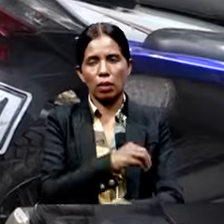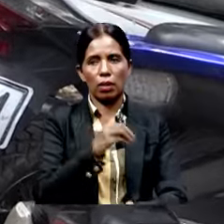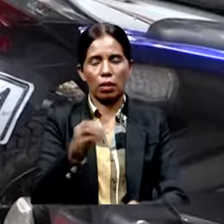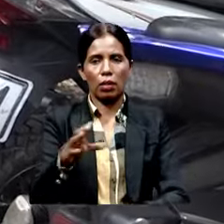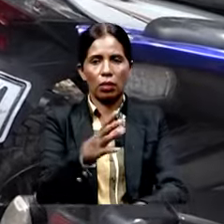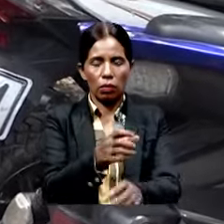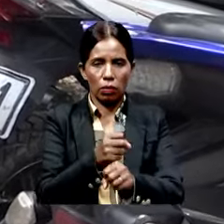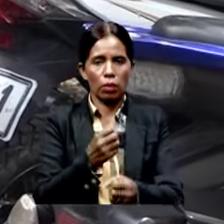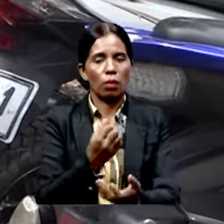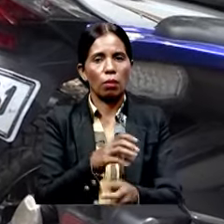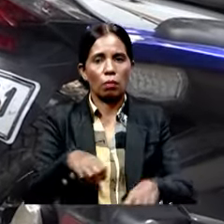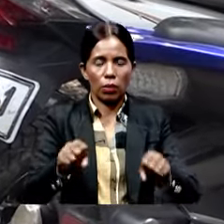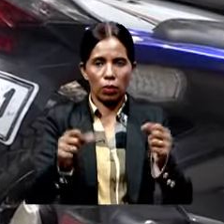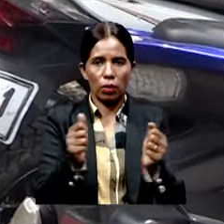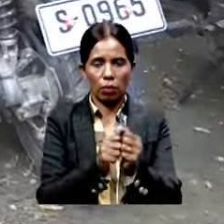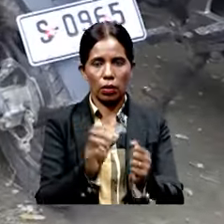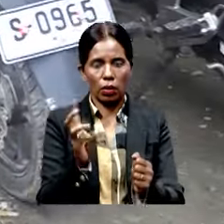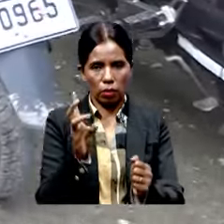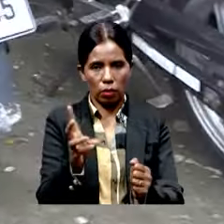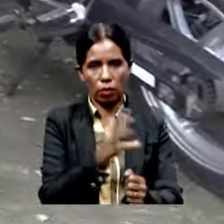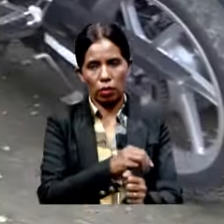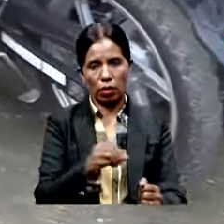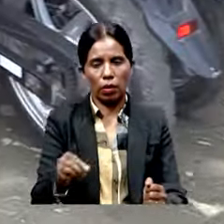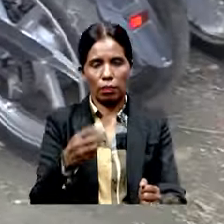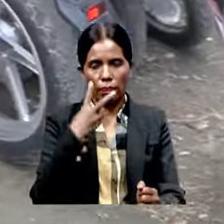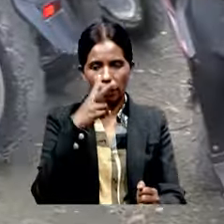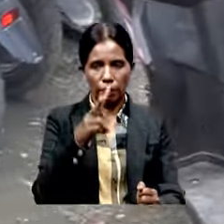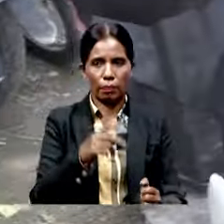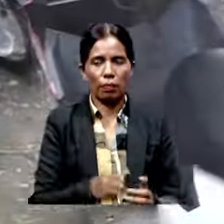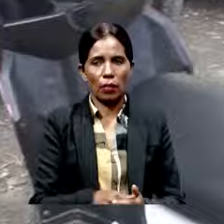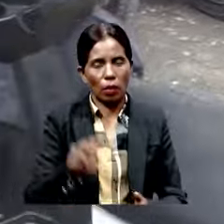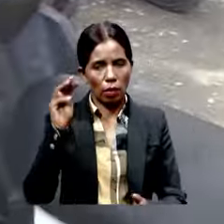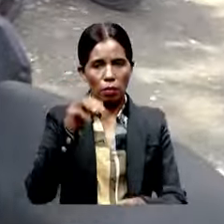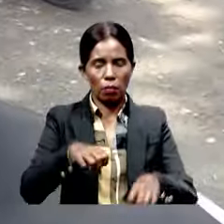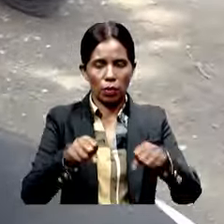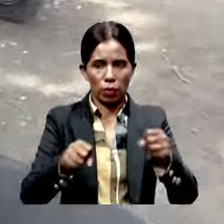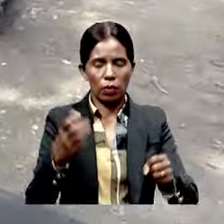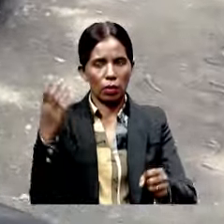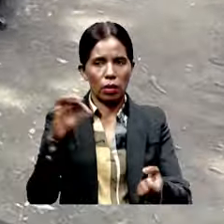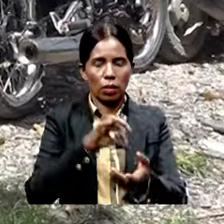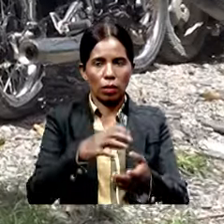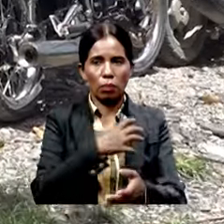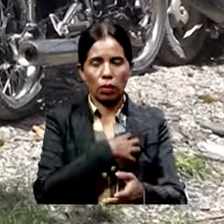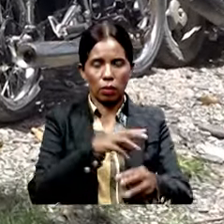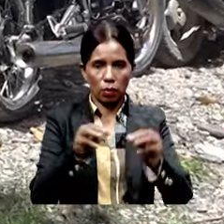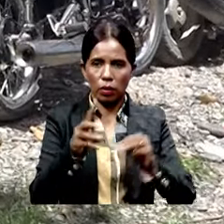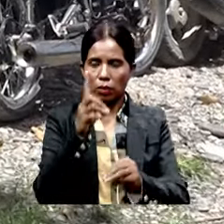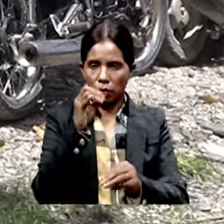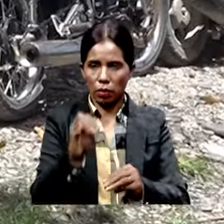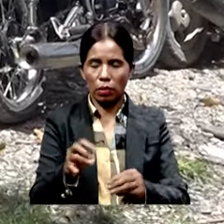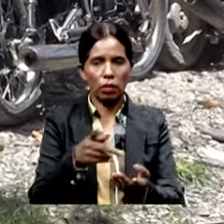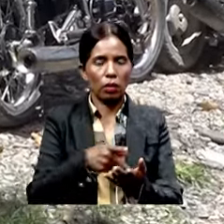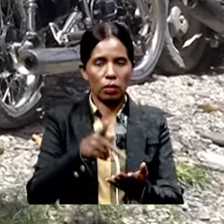prende motorizada neng nulu resin, tambah viola regras transitu. Motorizada hirakne asegura hela iha komando pentel munisipi dili, hodi